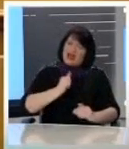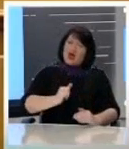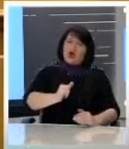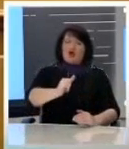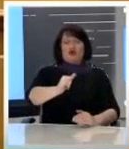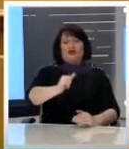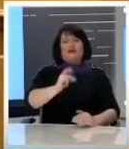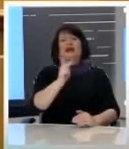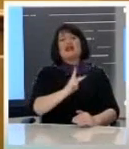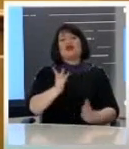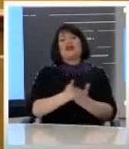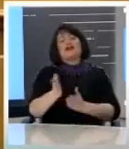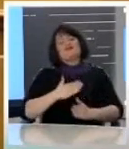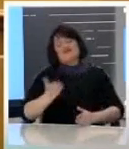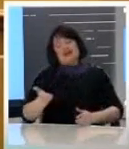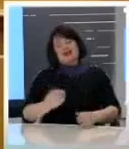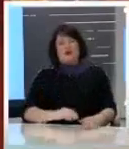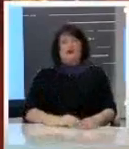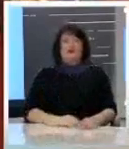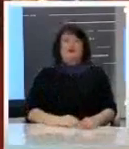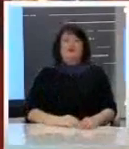θα είναι κοινωνικά δίκαιη.